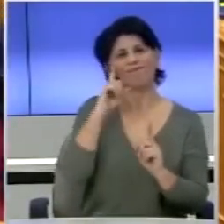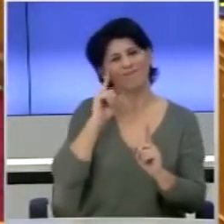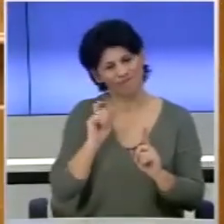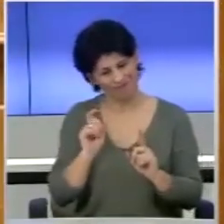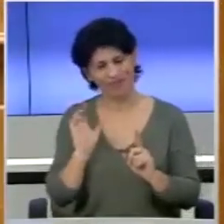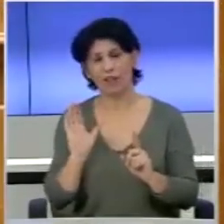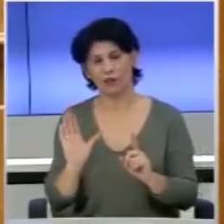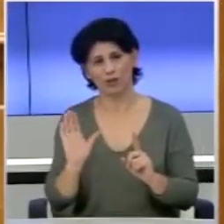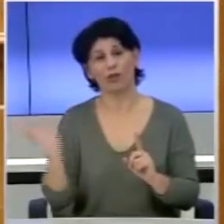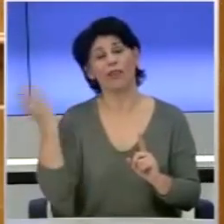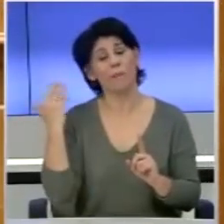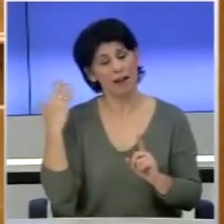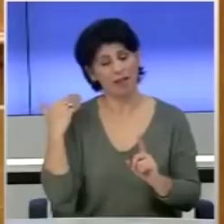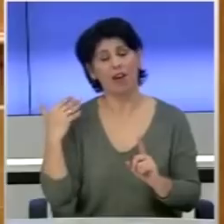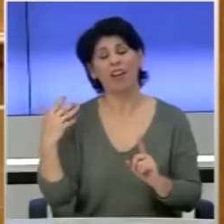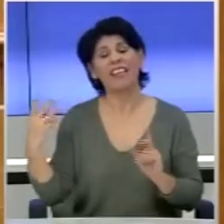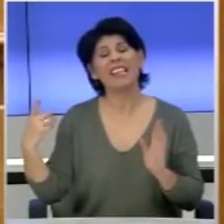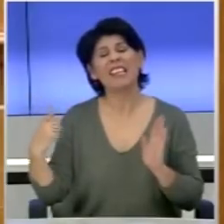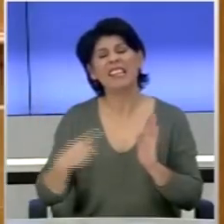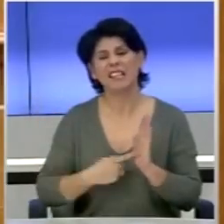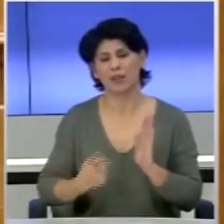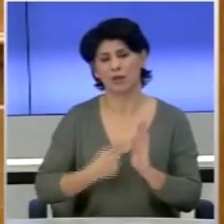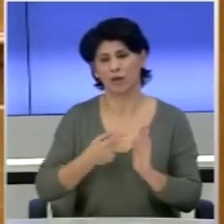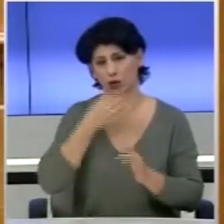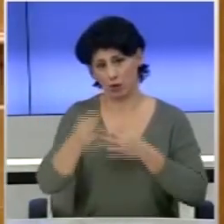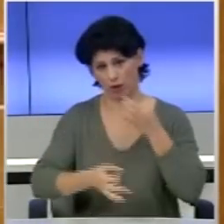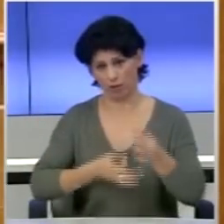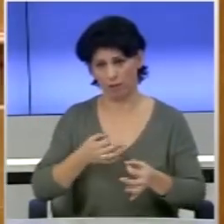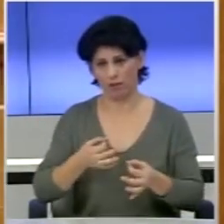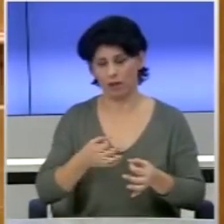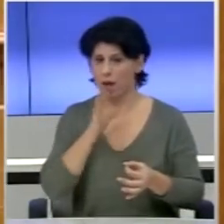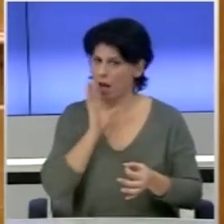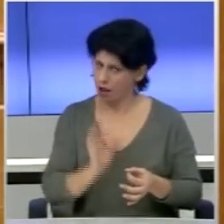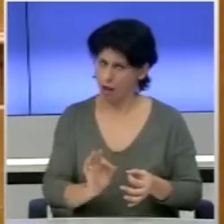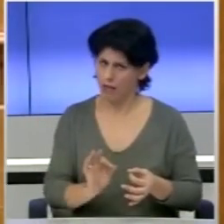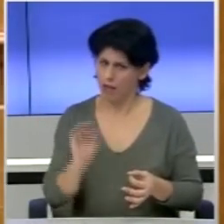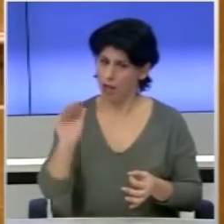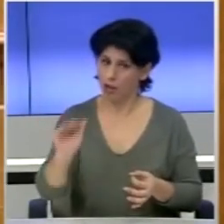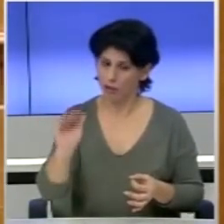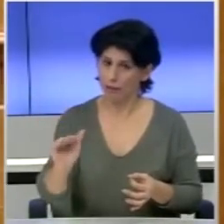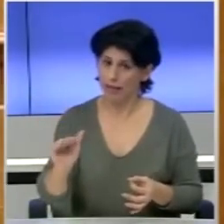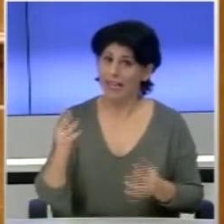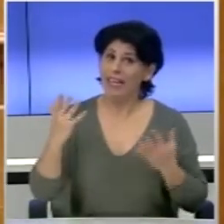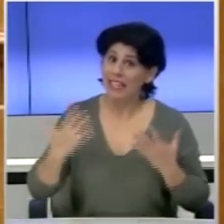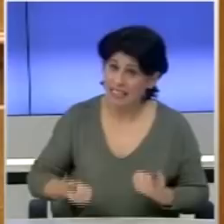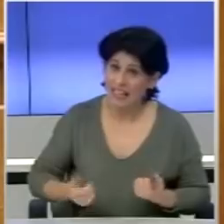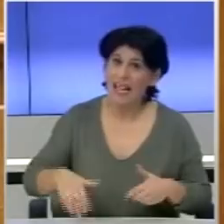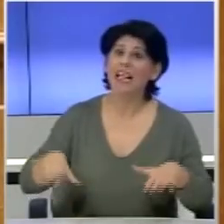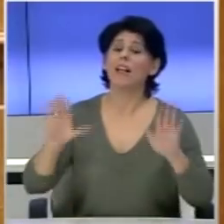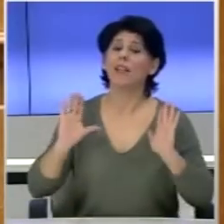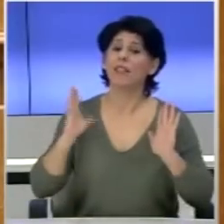Γνωστό και παλιό, χιλιοϊπωμένο. Αλήθεια, σας ρωτάμε, είναι ή δεν